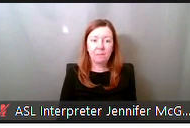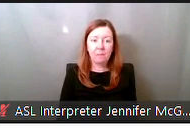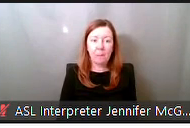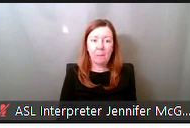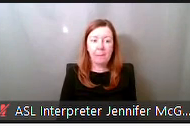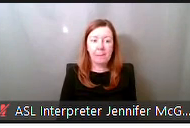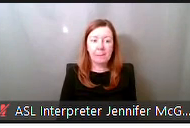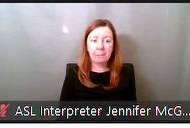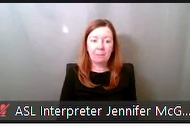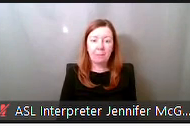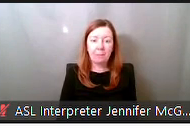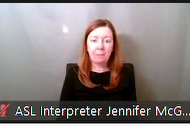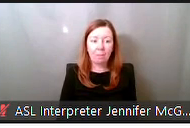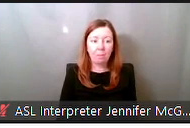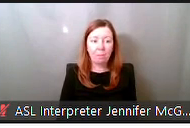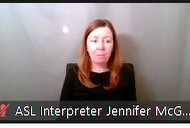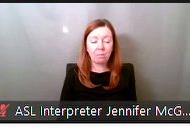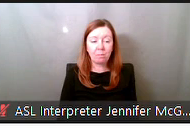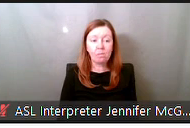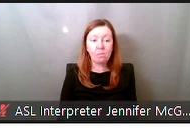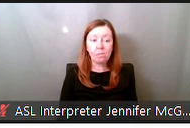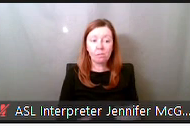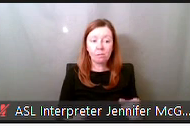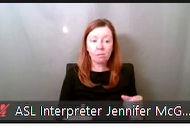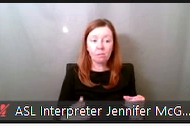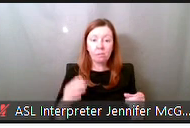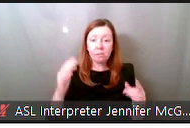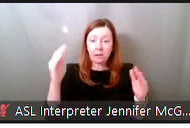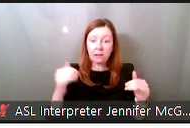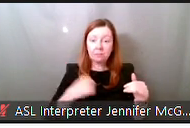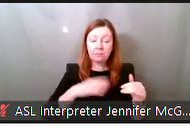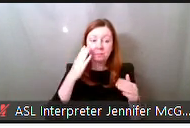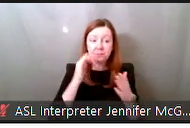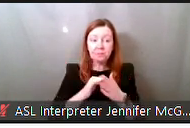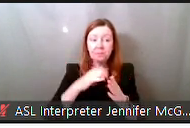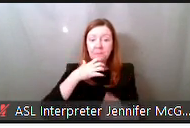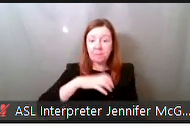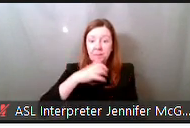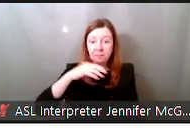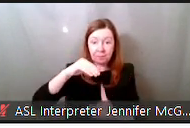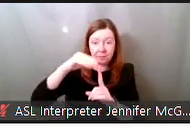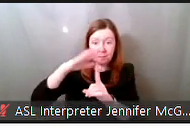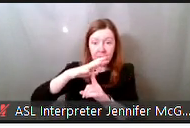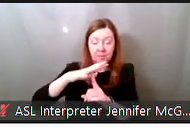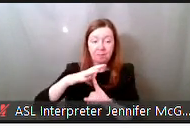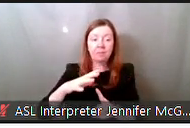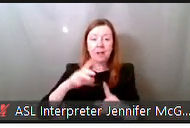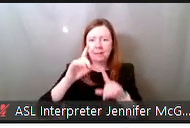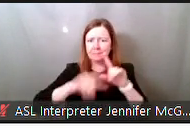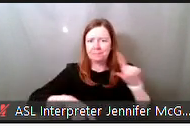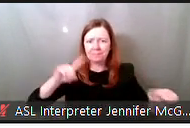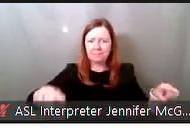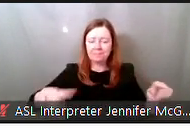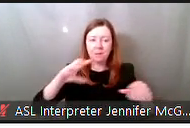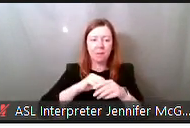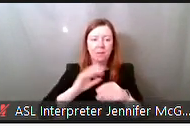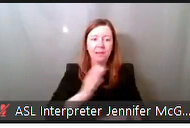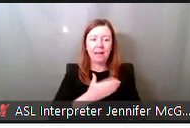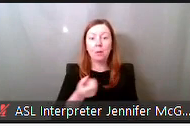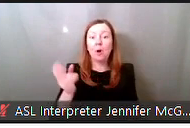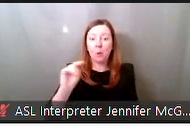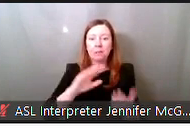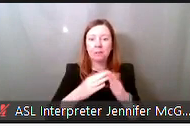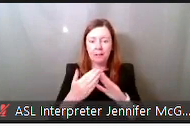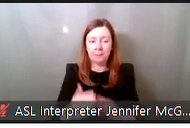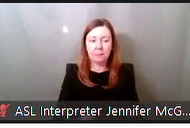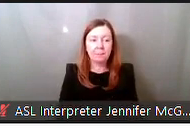低气温。 And as we go to our next slide, we know that heat exposure also varies widely within our own city.